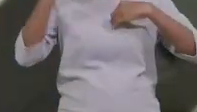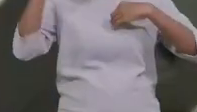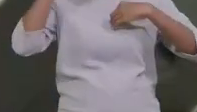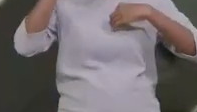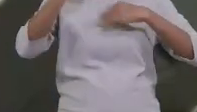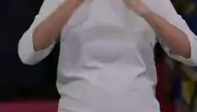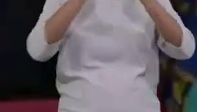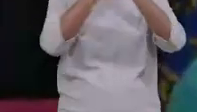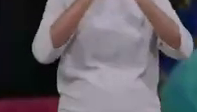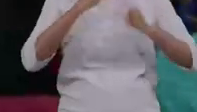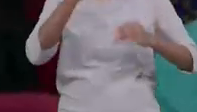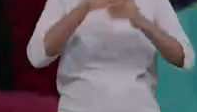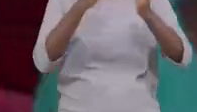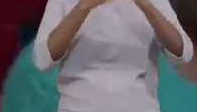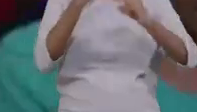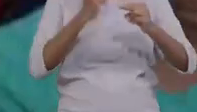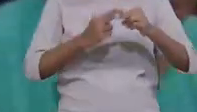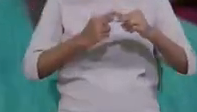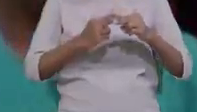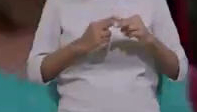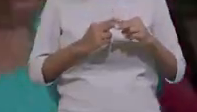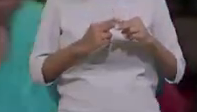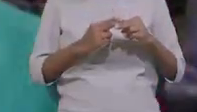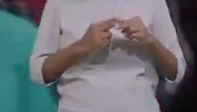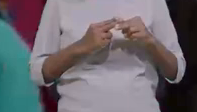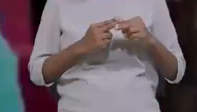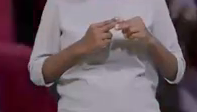Le ciel a entendu ta prière.